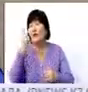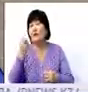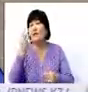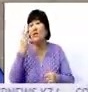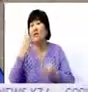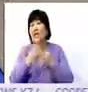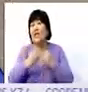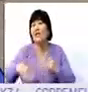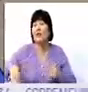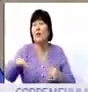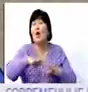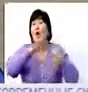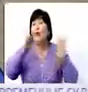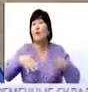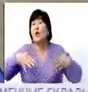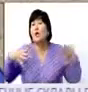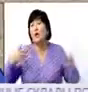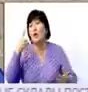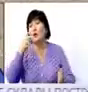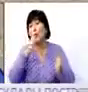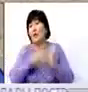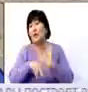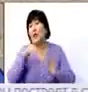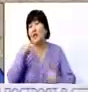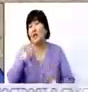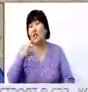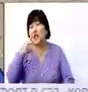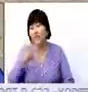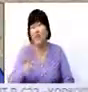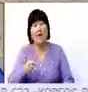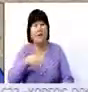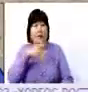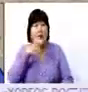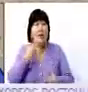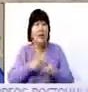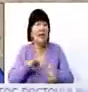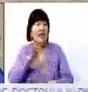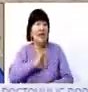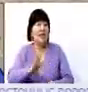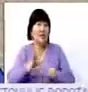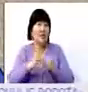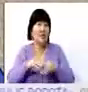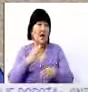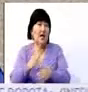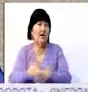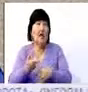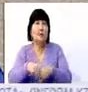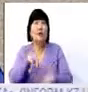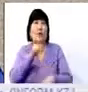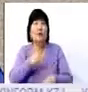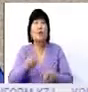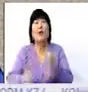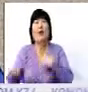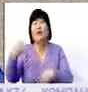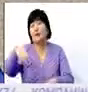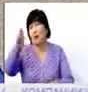204 земельных участка общей площадью 180 тысяч гектаров. Немало и неиспользуемых земель. Ведется работа по